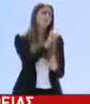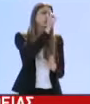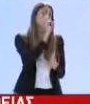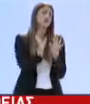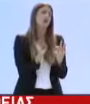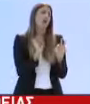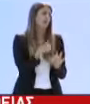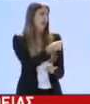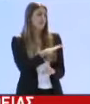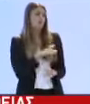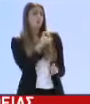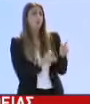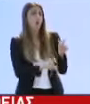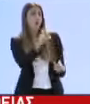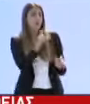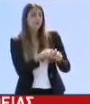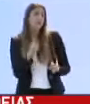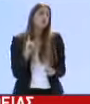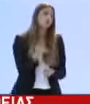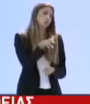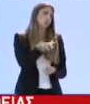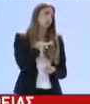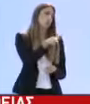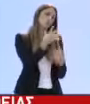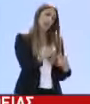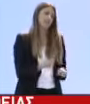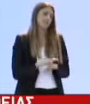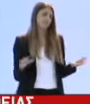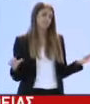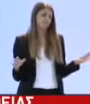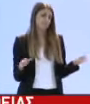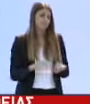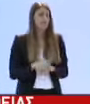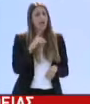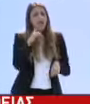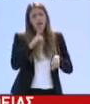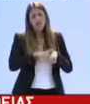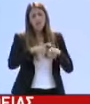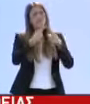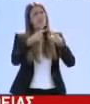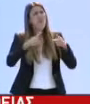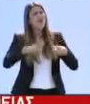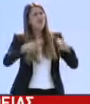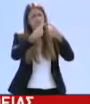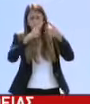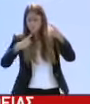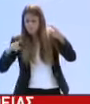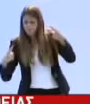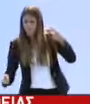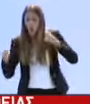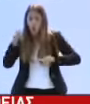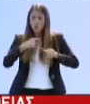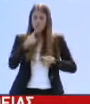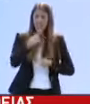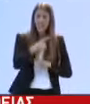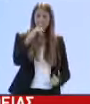πολίτες αυτοί βρίσκονται σε όλους τους χώρους. Οι διαχωριστικές γραμμές μεταξύ όσων αυτοπροσδιορίζονται